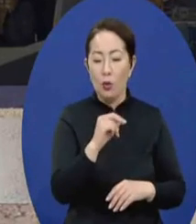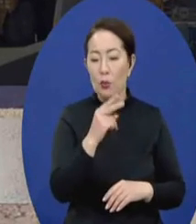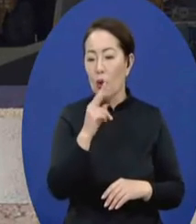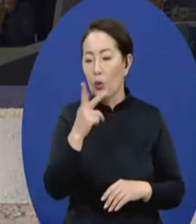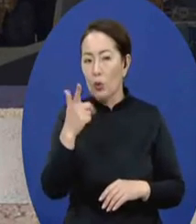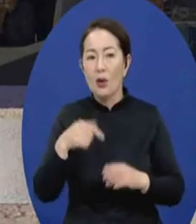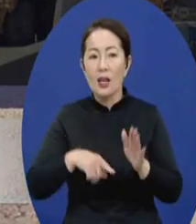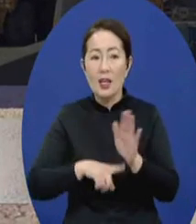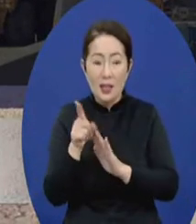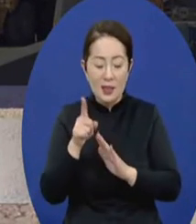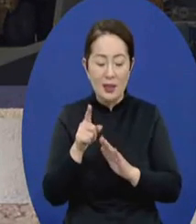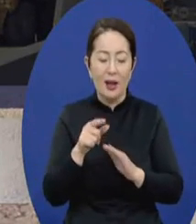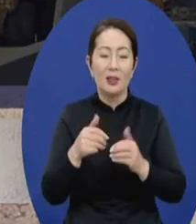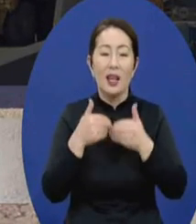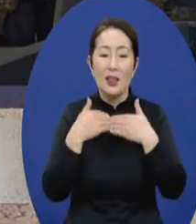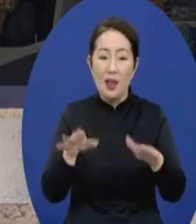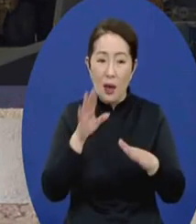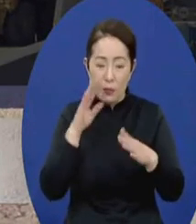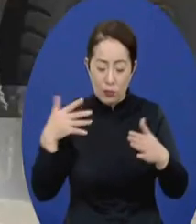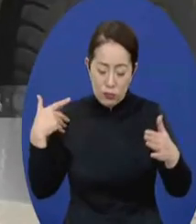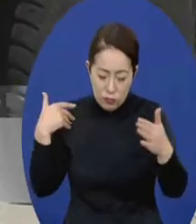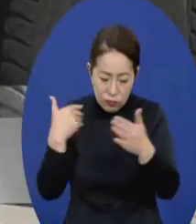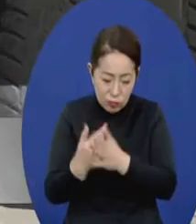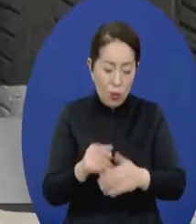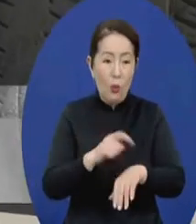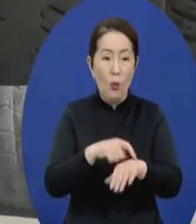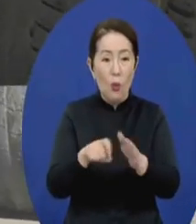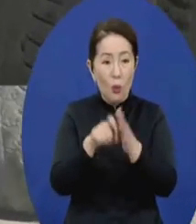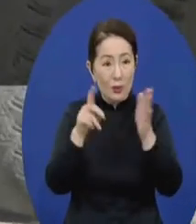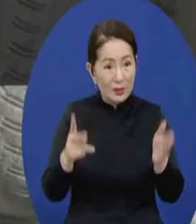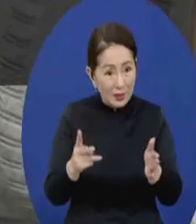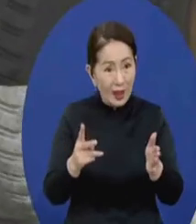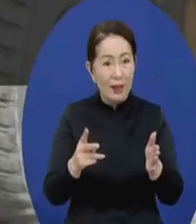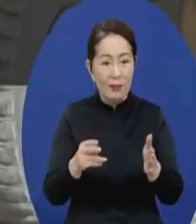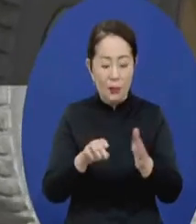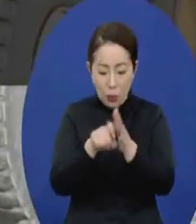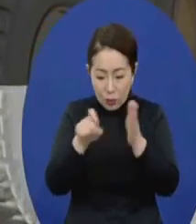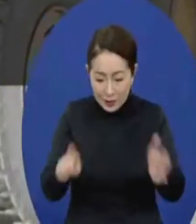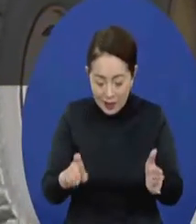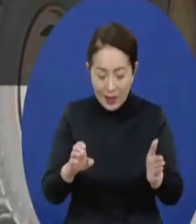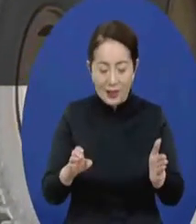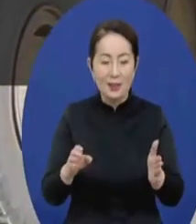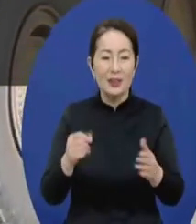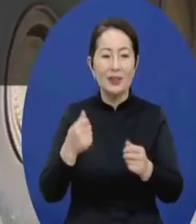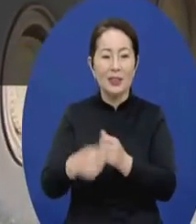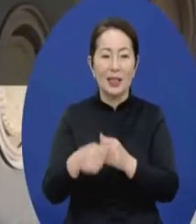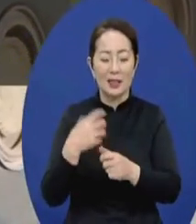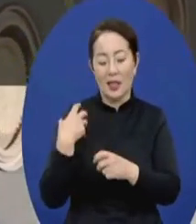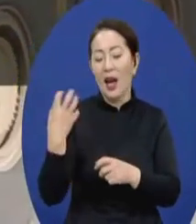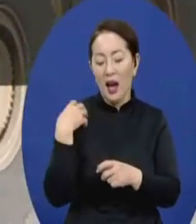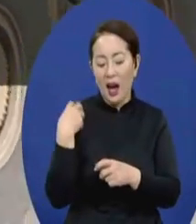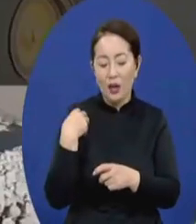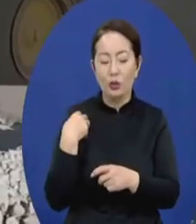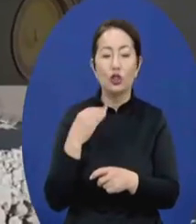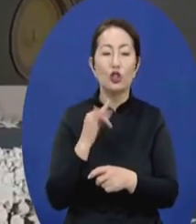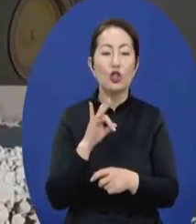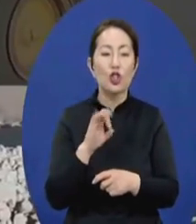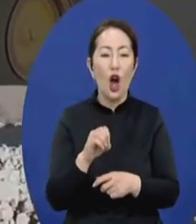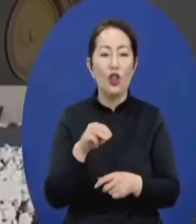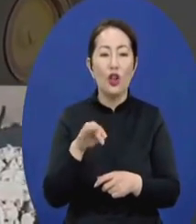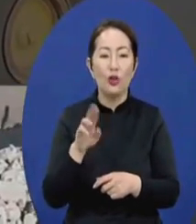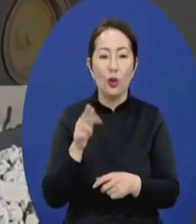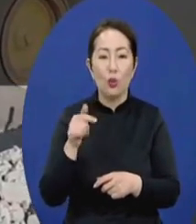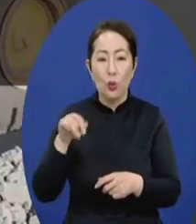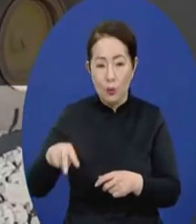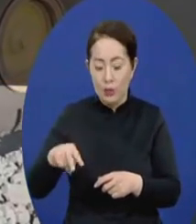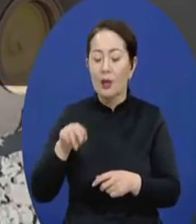агаст ашиглалтанд оруулах хүртэл хугацаанд гарах зардлыг хөрөнгө оруулагч бүрэн хариуцах саналыг Rio Tinto Group болон Turkish